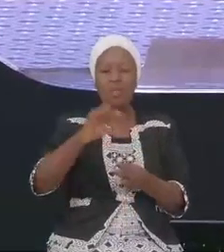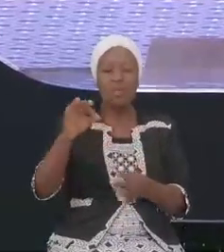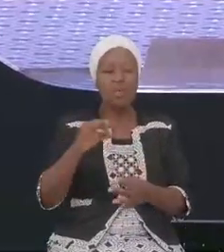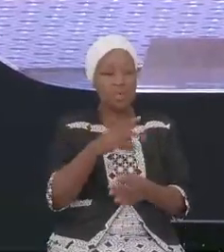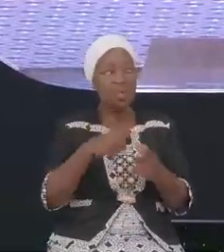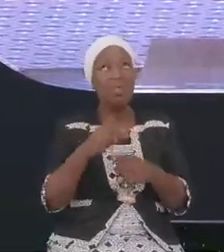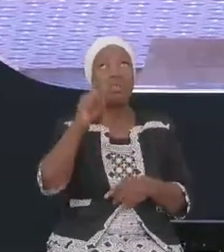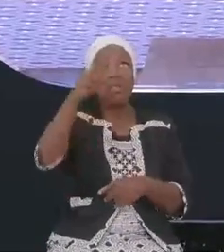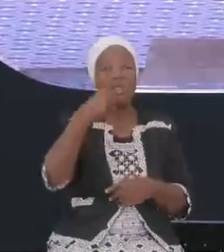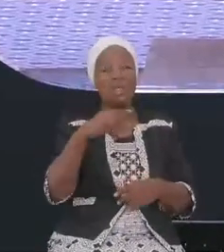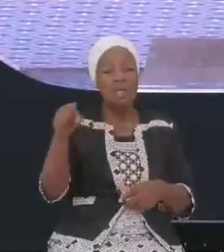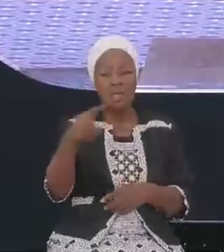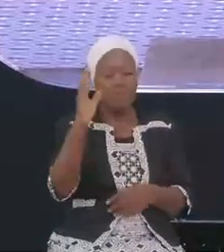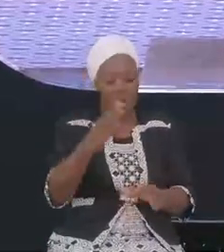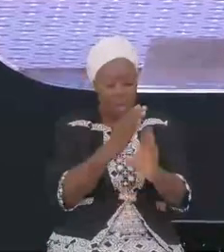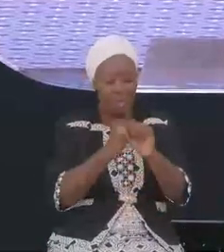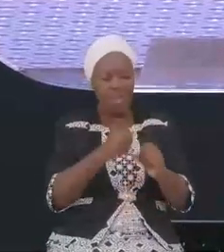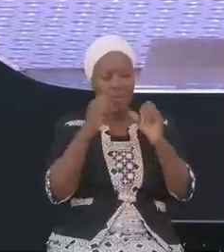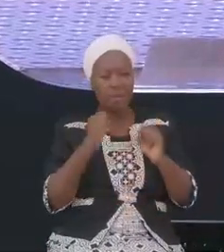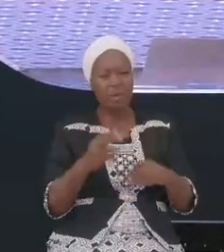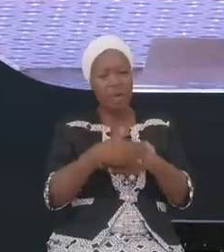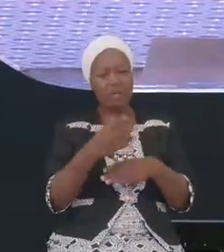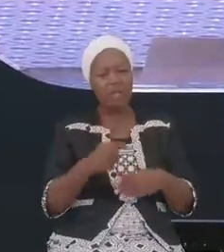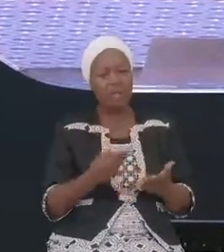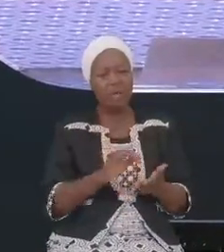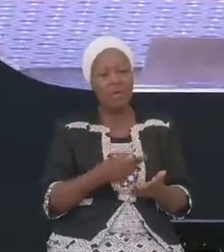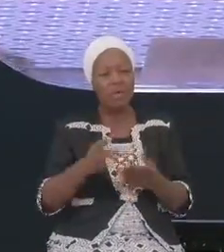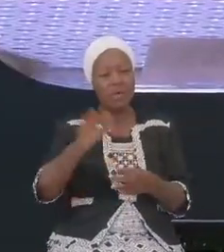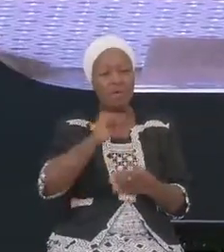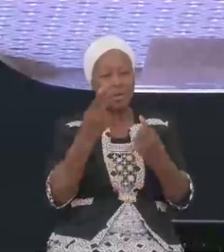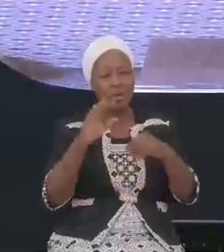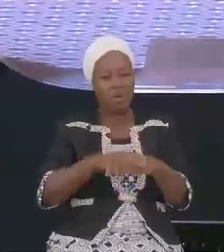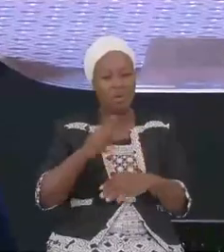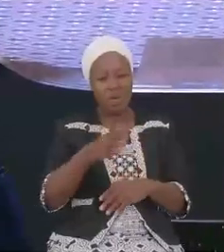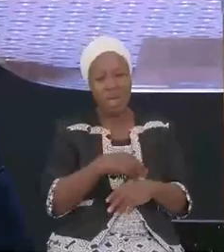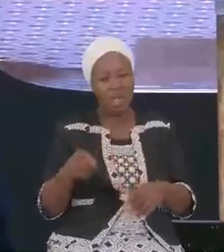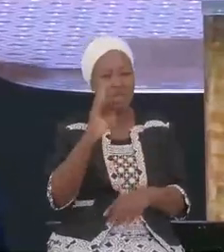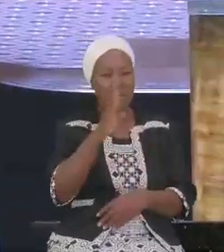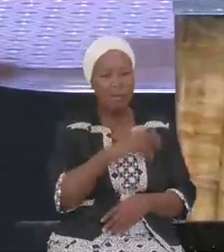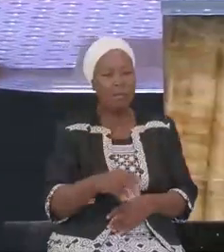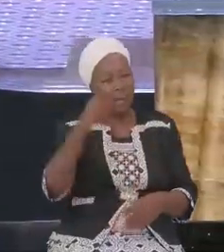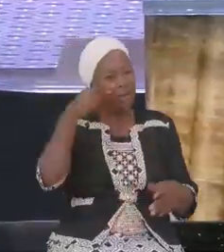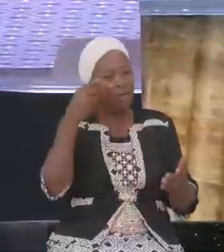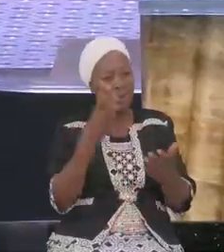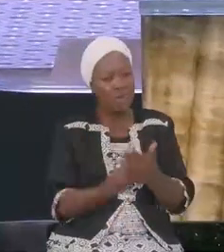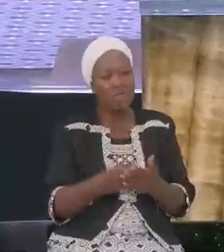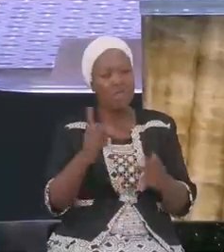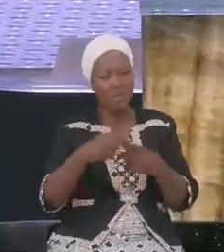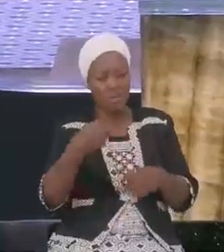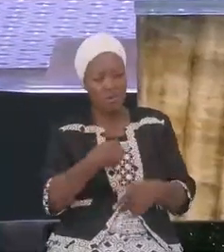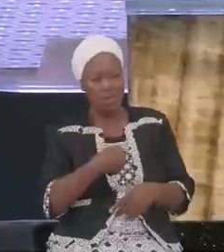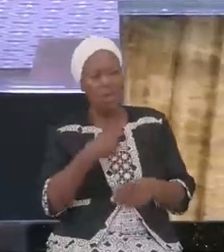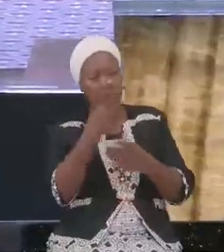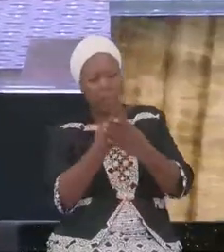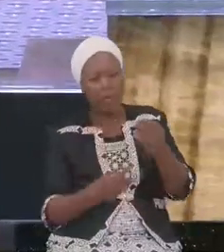du Saint-Esprit. Mais vous recevez une puissance et le Saint-Esprit survenant sur vous, et vous serez mes témoins à